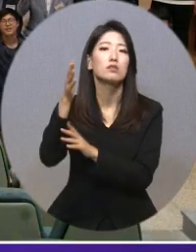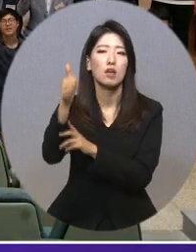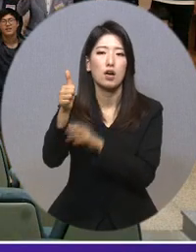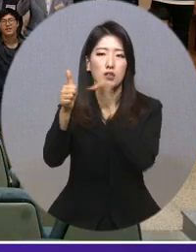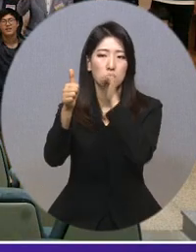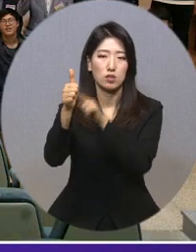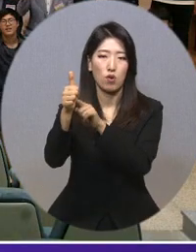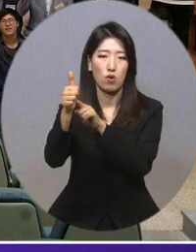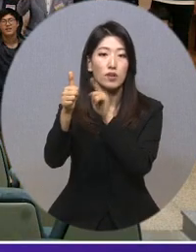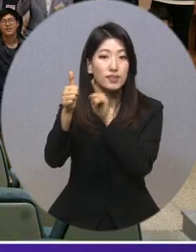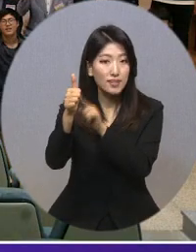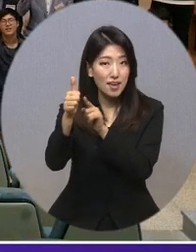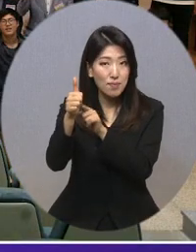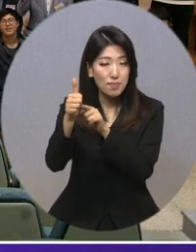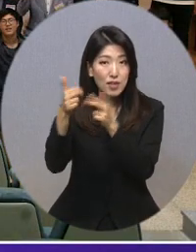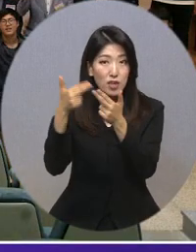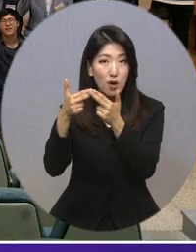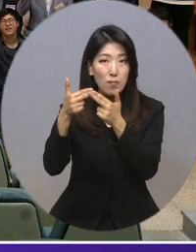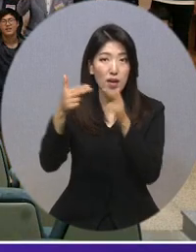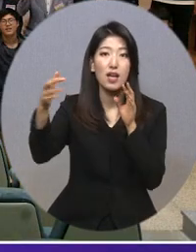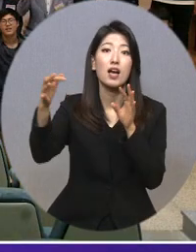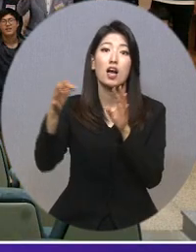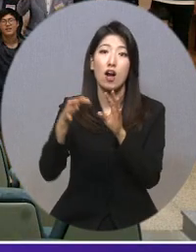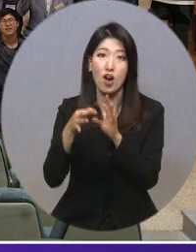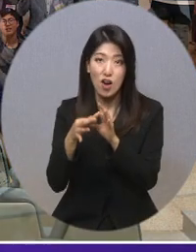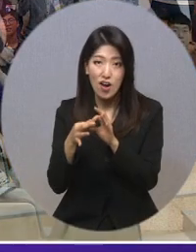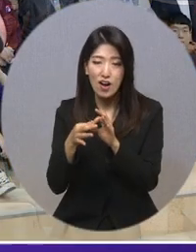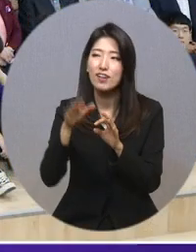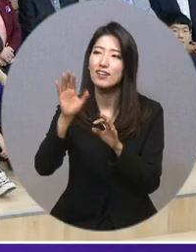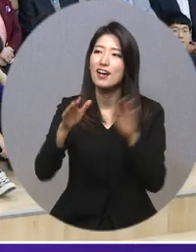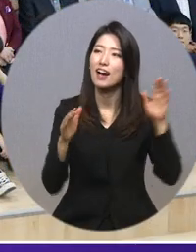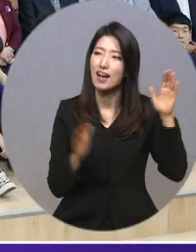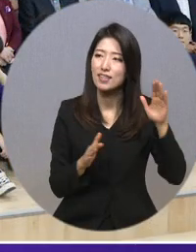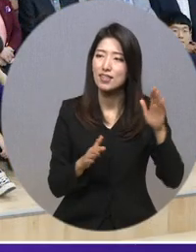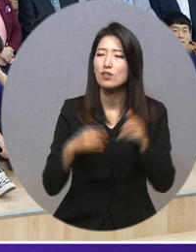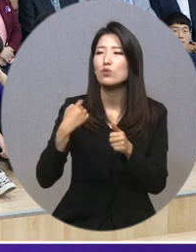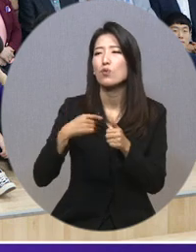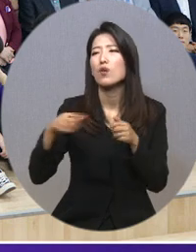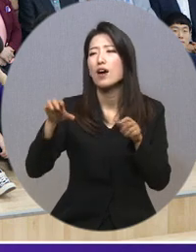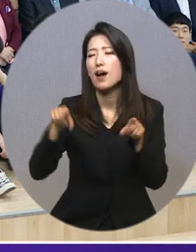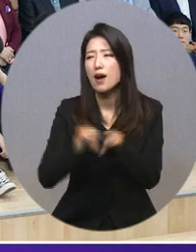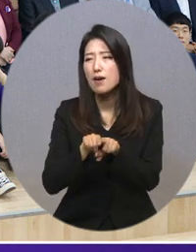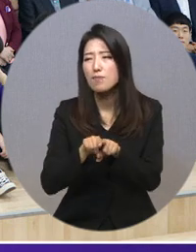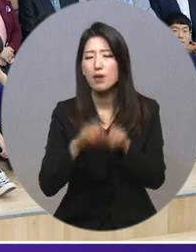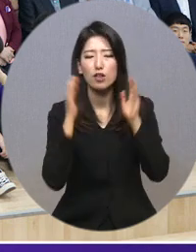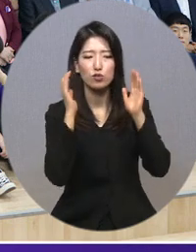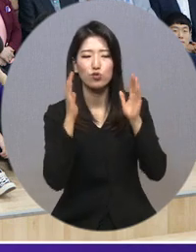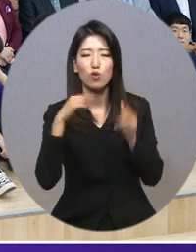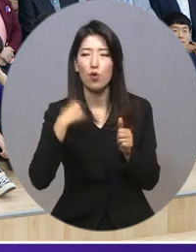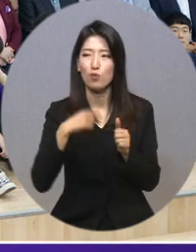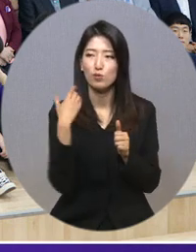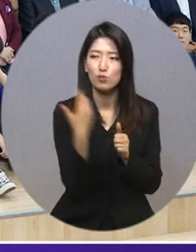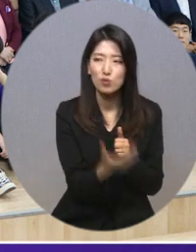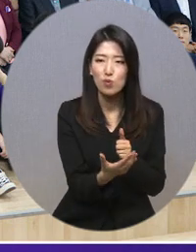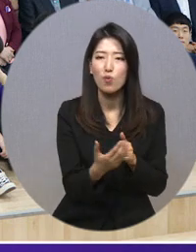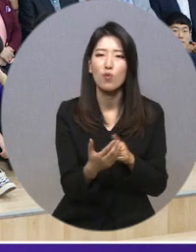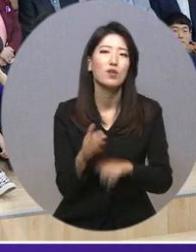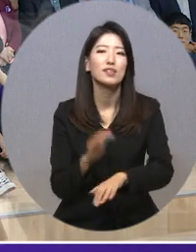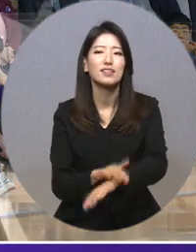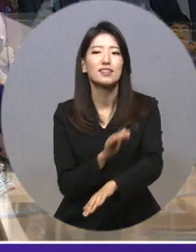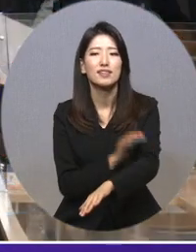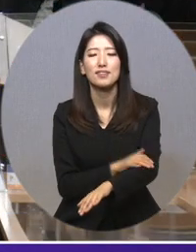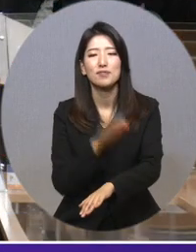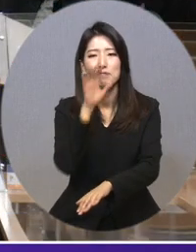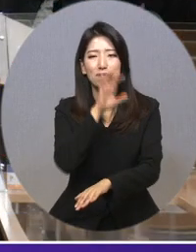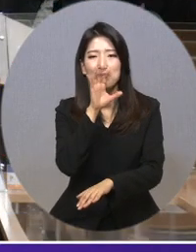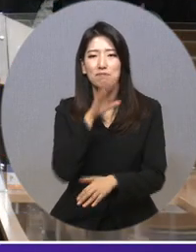맺고 그분들과 우리 학생들을 같이 매칭시켜서 정규 수업이라든지 비교과 수업을 운영합니다.